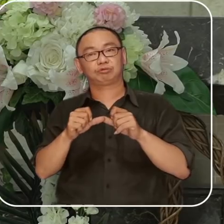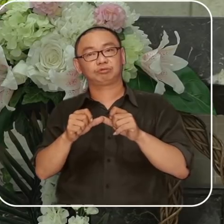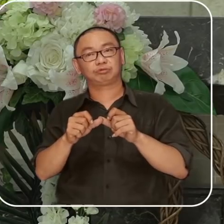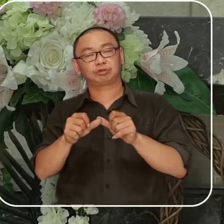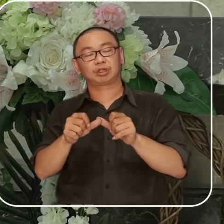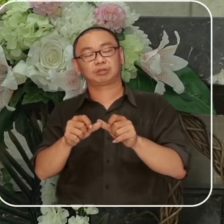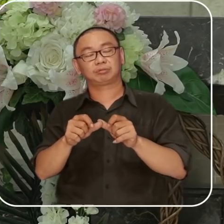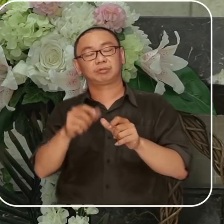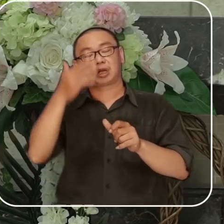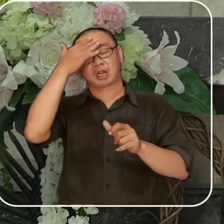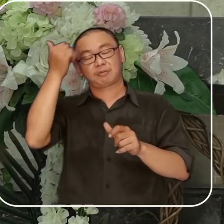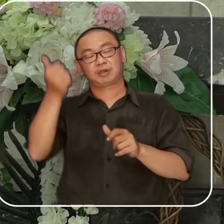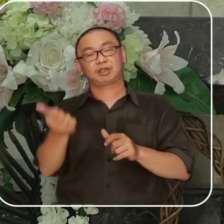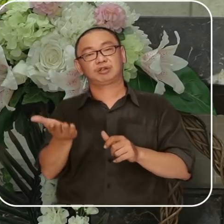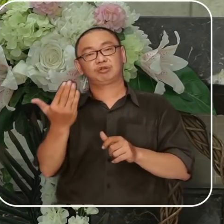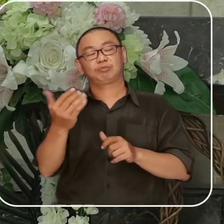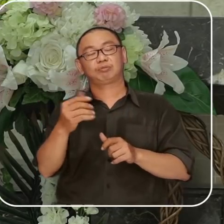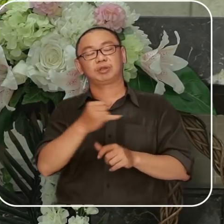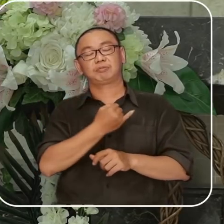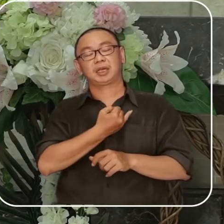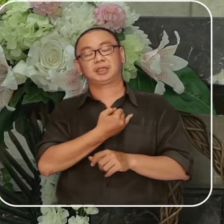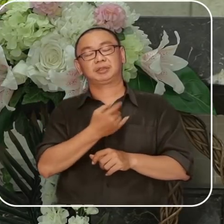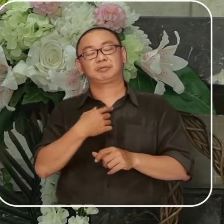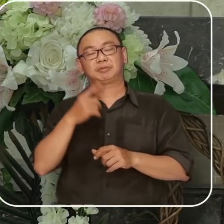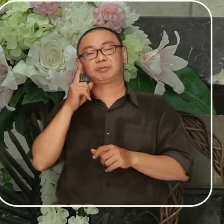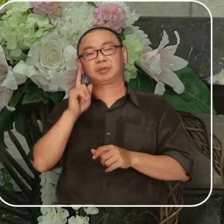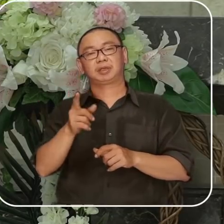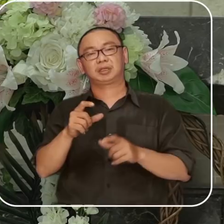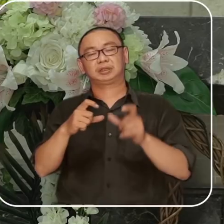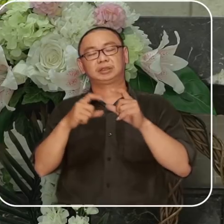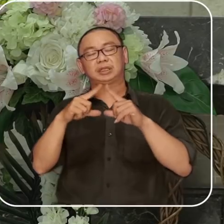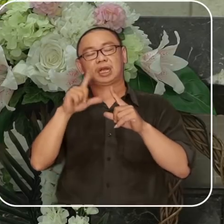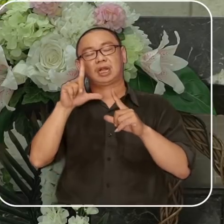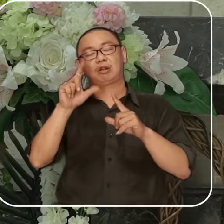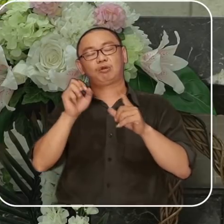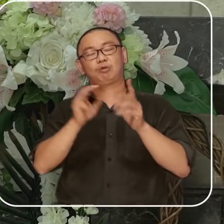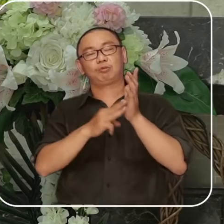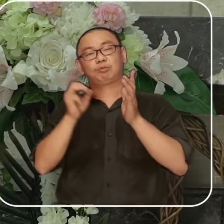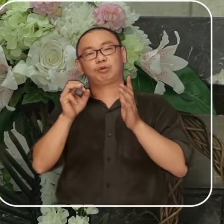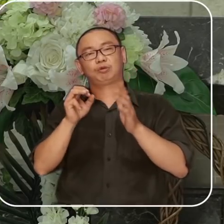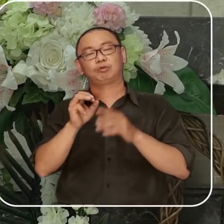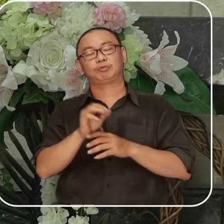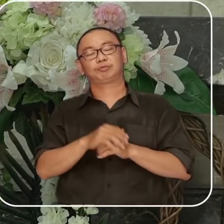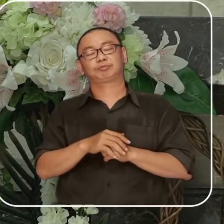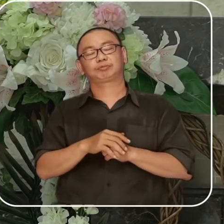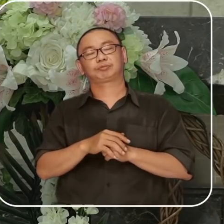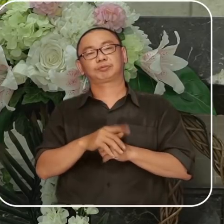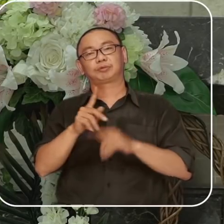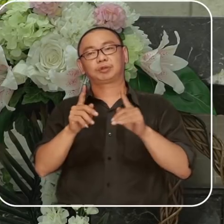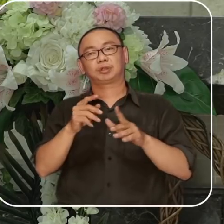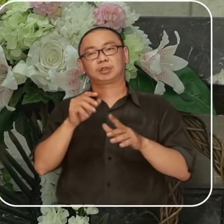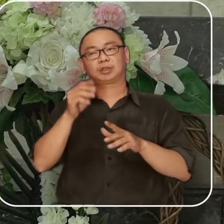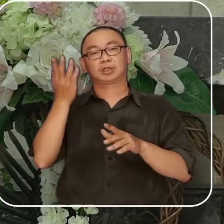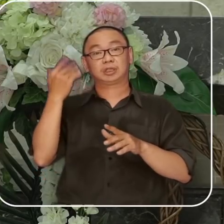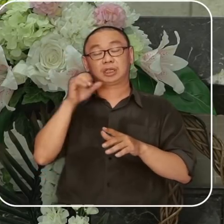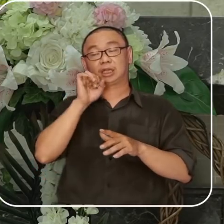pengalaman hidup imannya kepada Salomo. Kalau dikatakan tadi passing on faith,